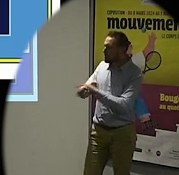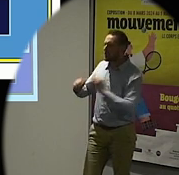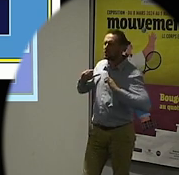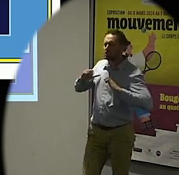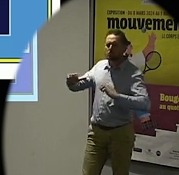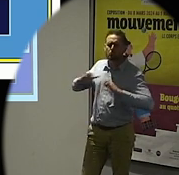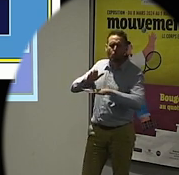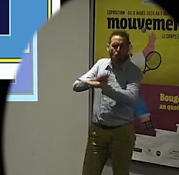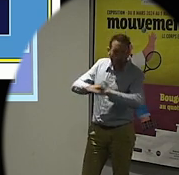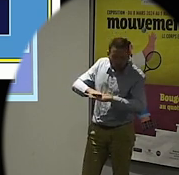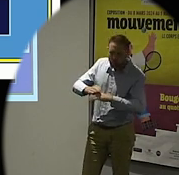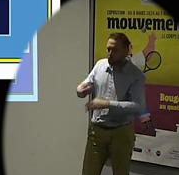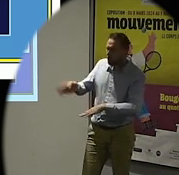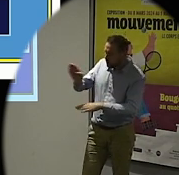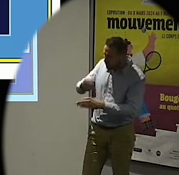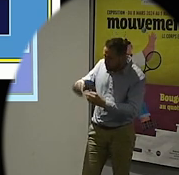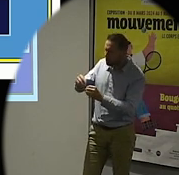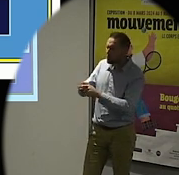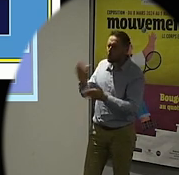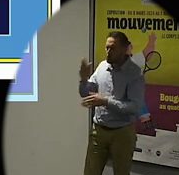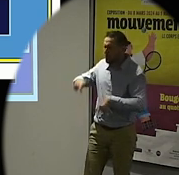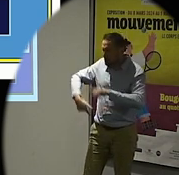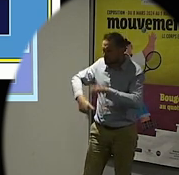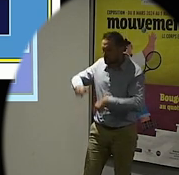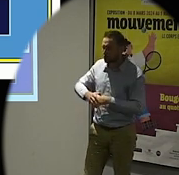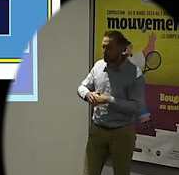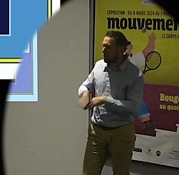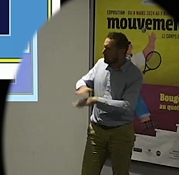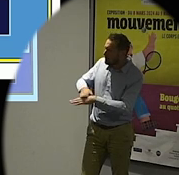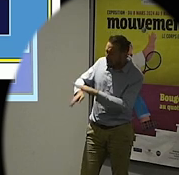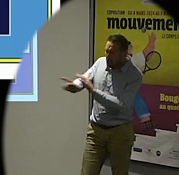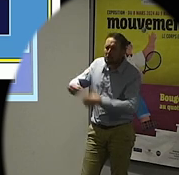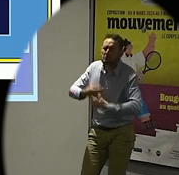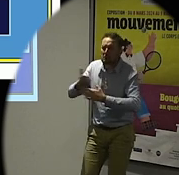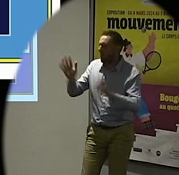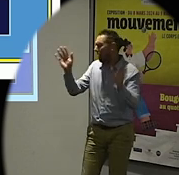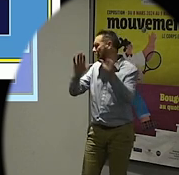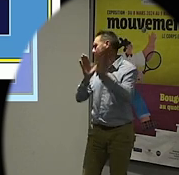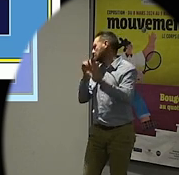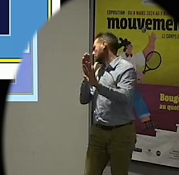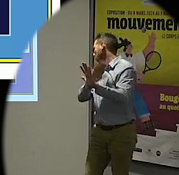bien sûr, en se dévalorisant beaucoup, mais je ne peux pas, c'est très difficile,